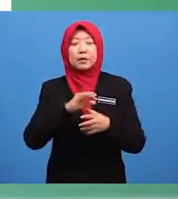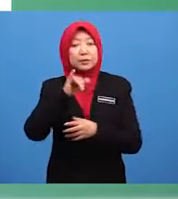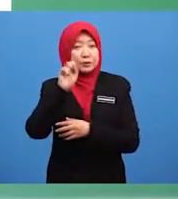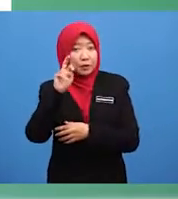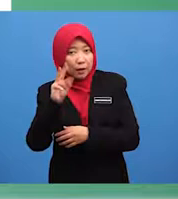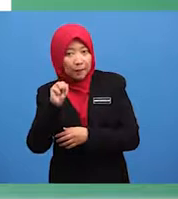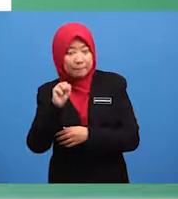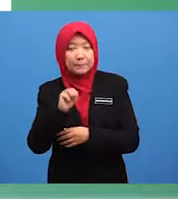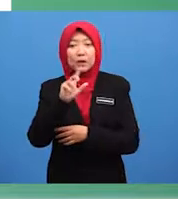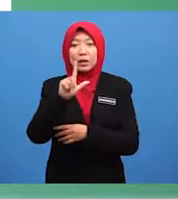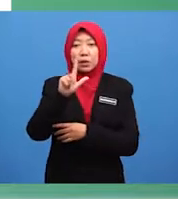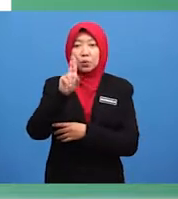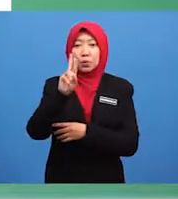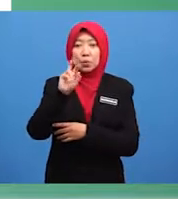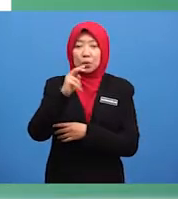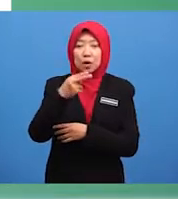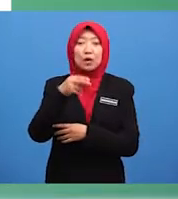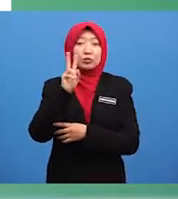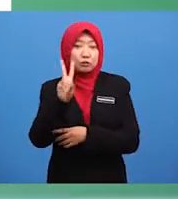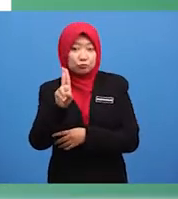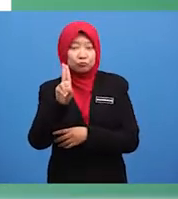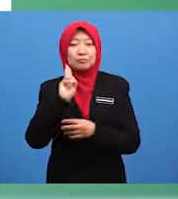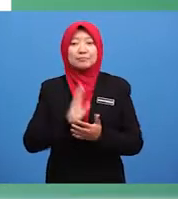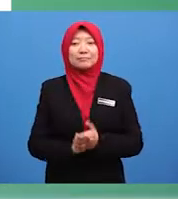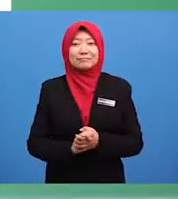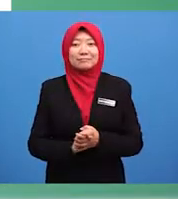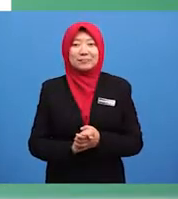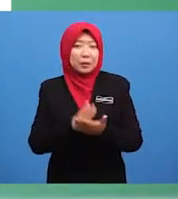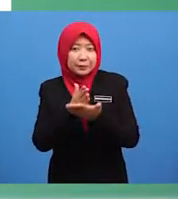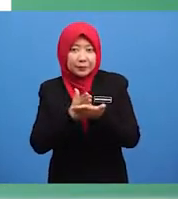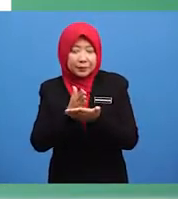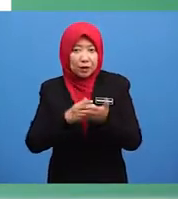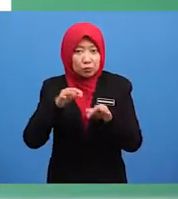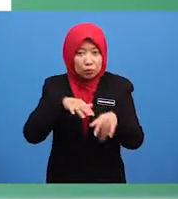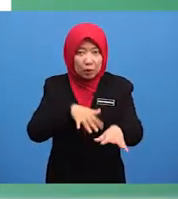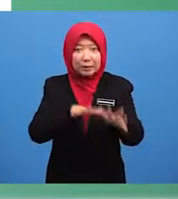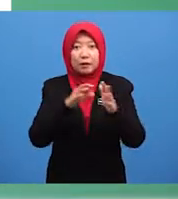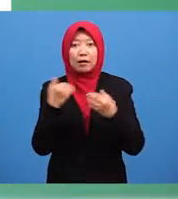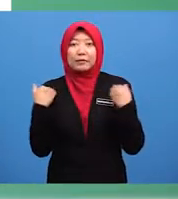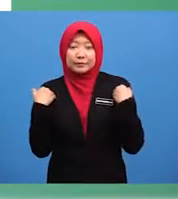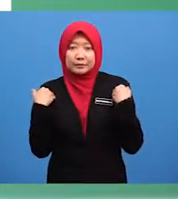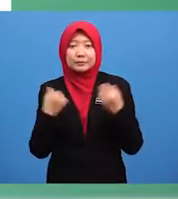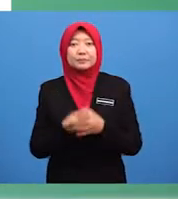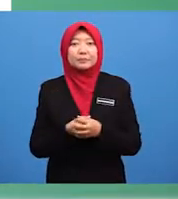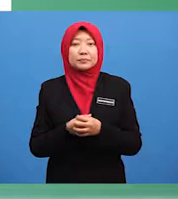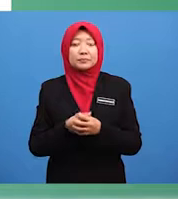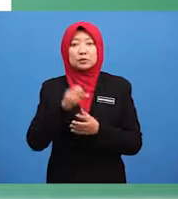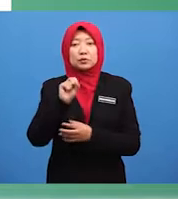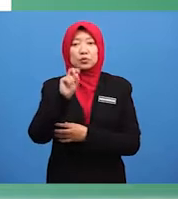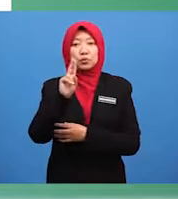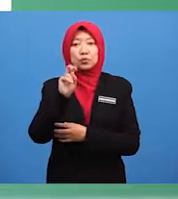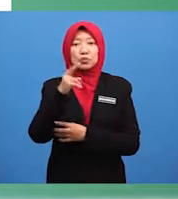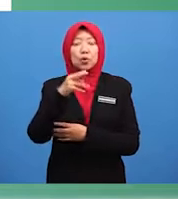jeram, lurah bentuk V. Di tengah sungai, terdapat susuh